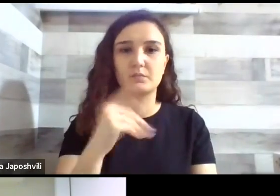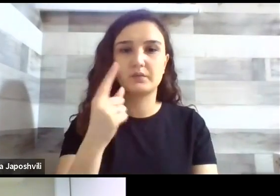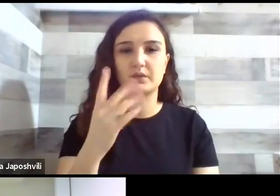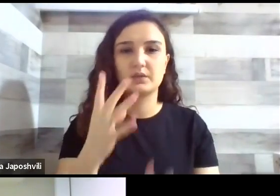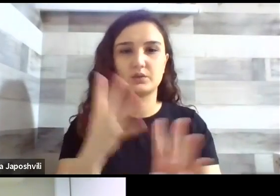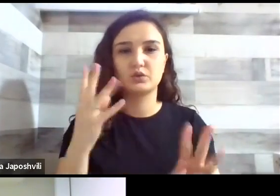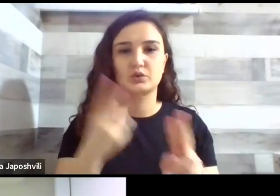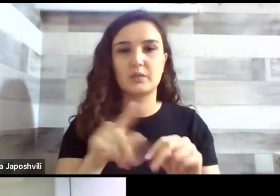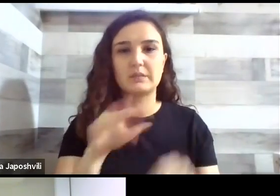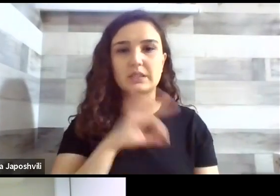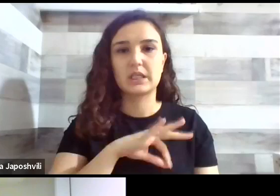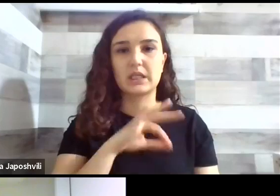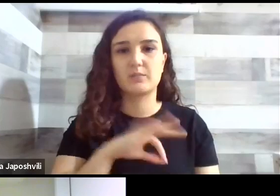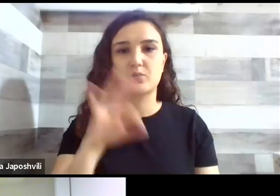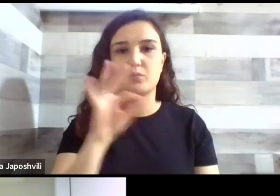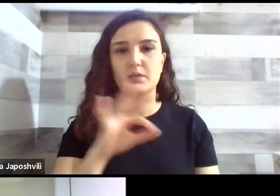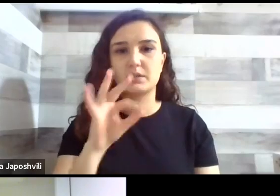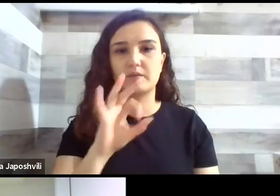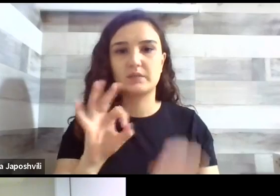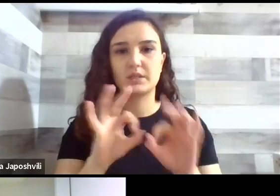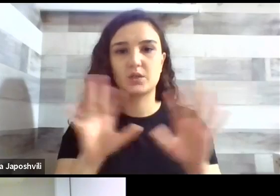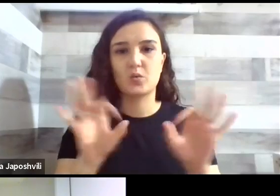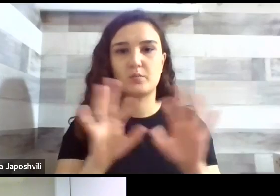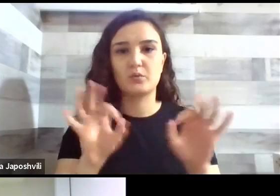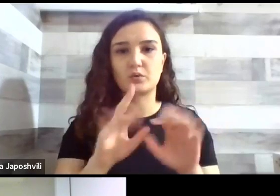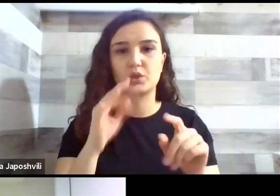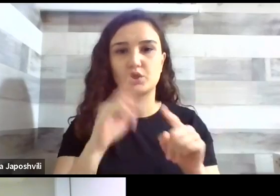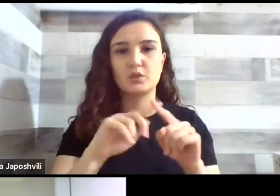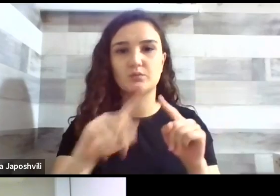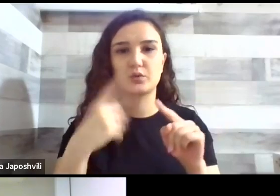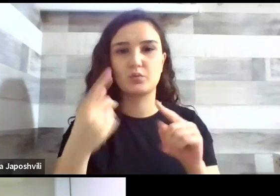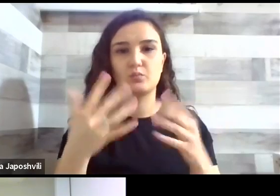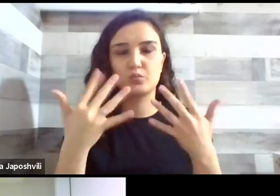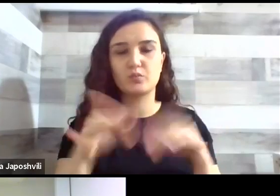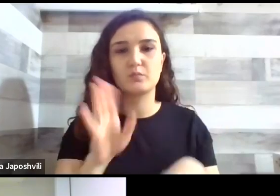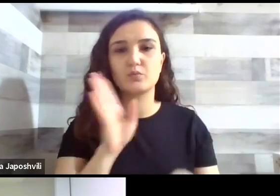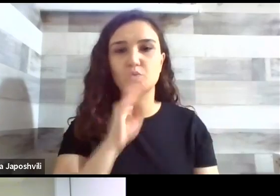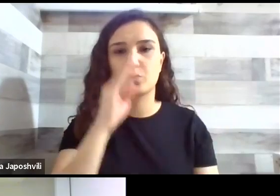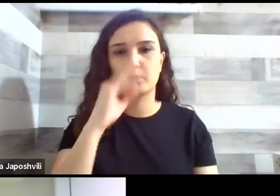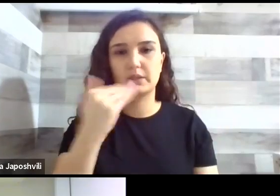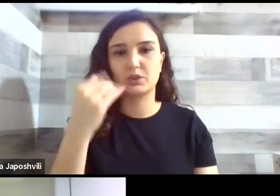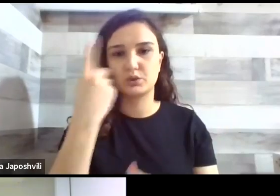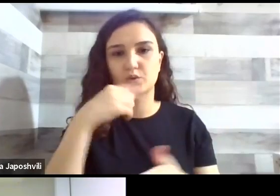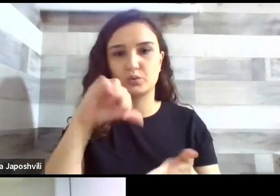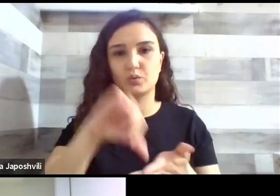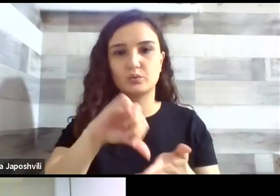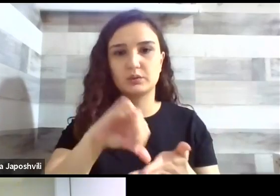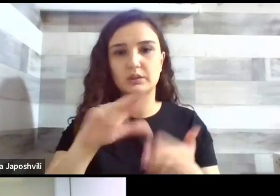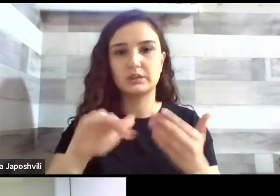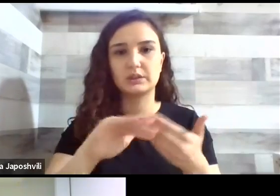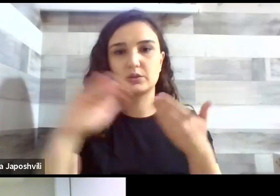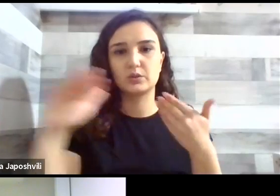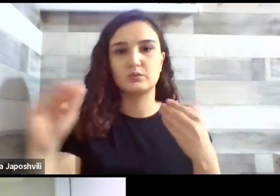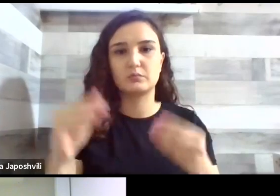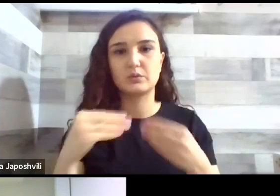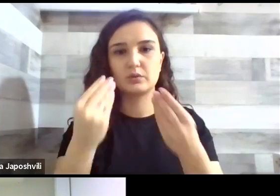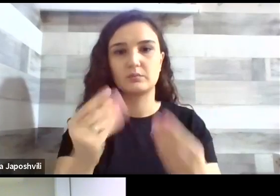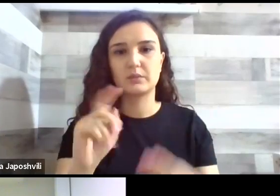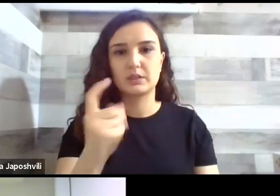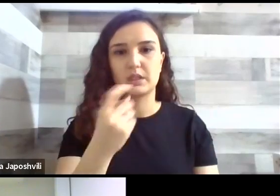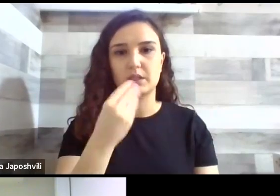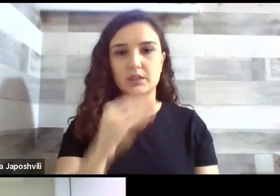ამ სარგებლობაზე ვისაუბროთ და შემდეგ უკვე მშობლის როლზე და დისტანციურად მიწოდებული სერვისის